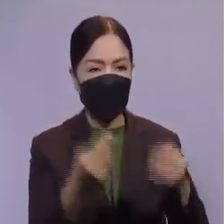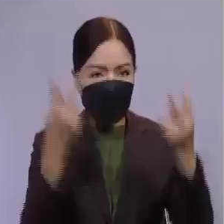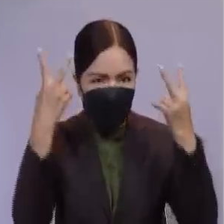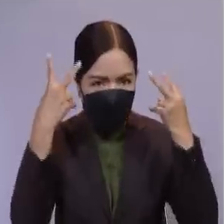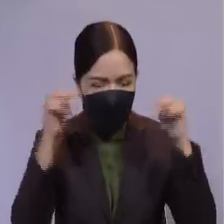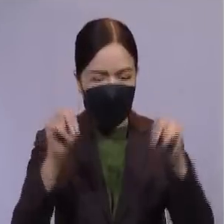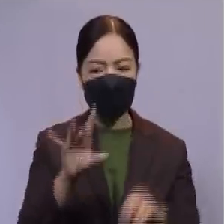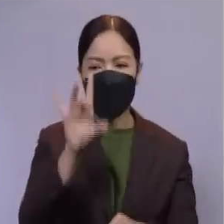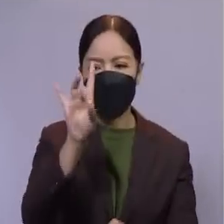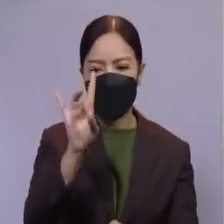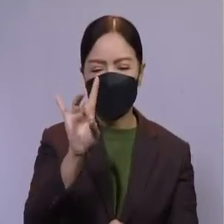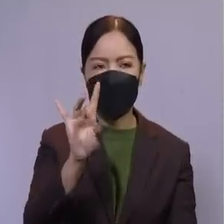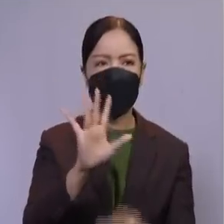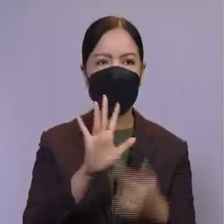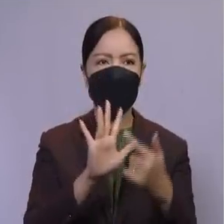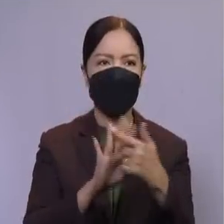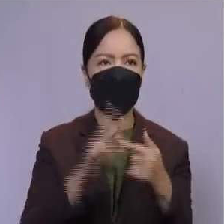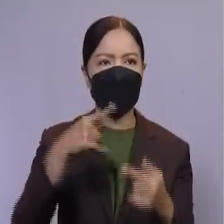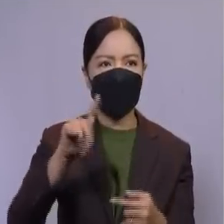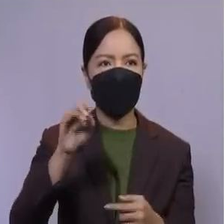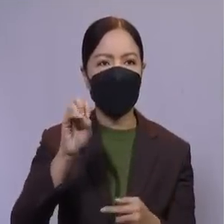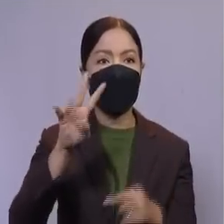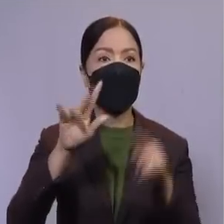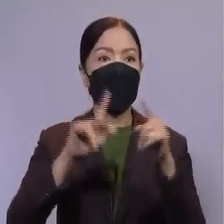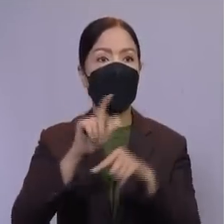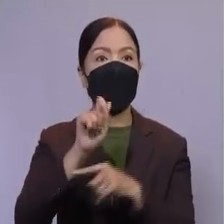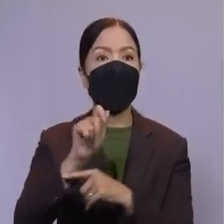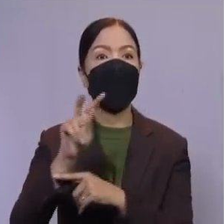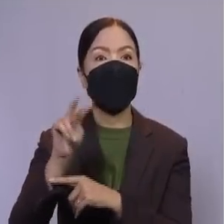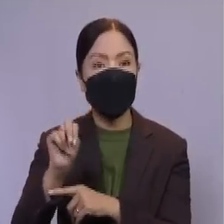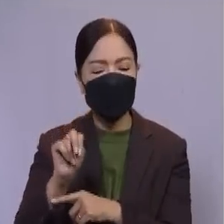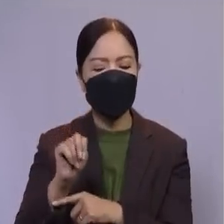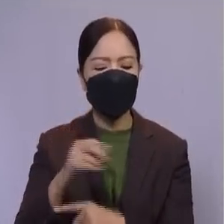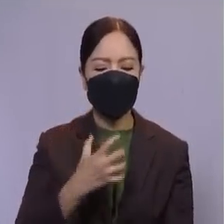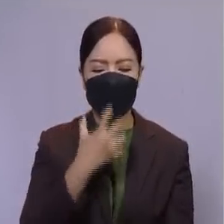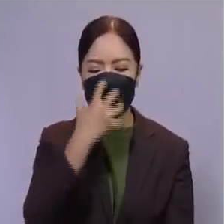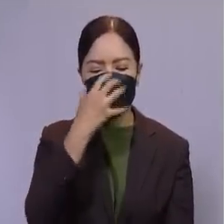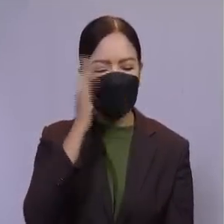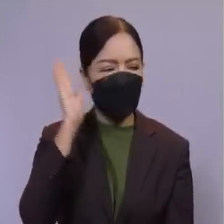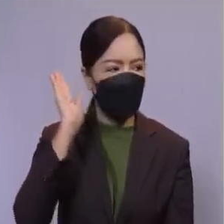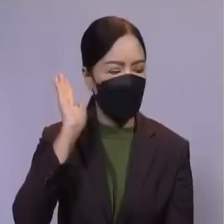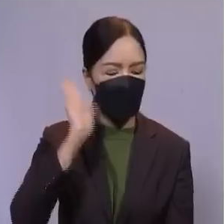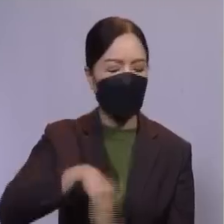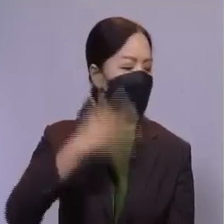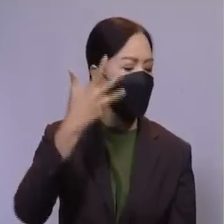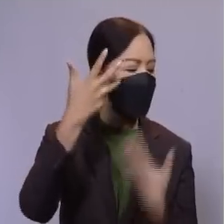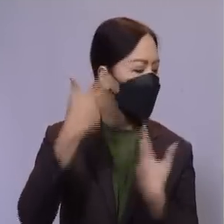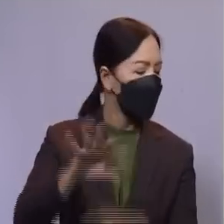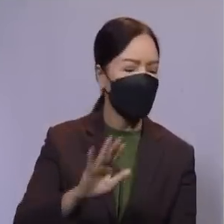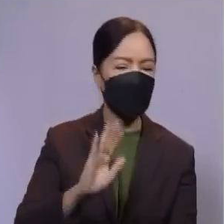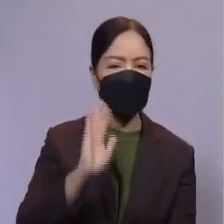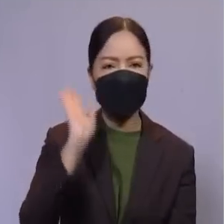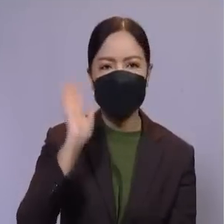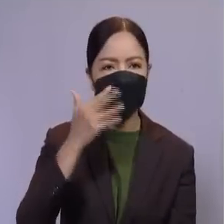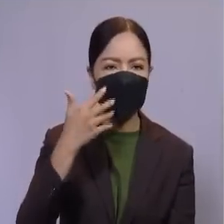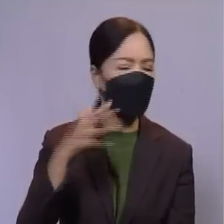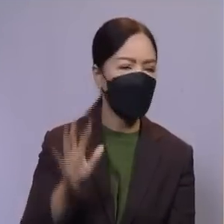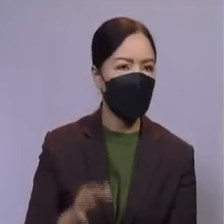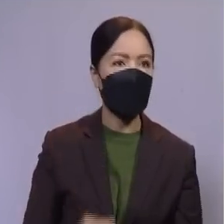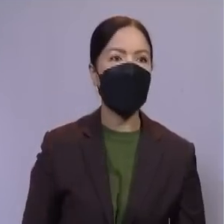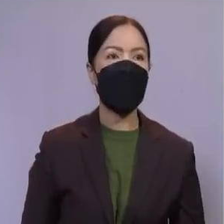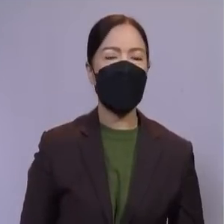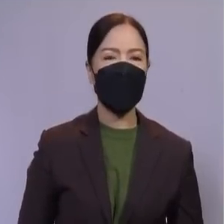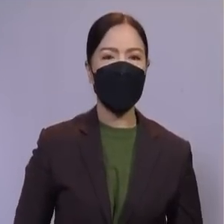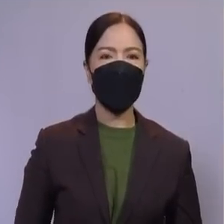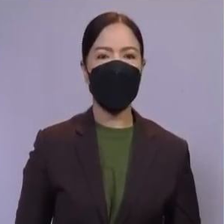รถไปพร้อมกับปิดประตูด้วยสีหน้าบึ้งตึงแล้วก็โบกมือปัดกล่าวว่าไม่สนใจนะพอผู้สื่อข่าวได้ชี้